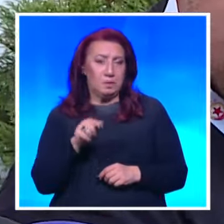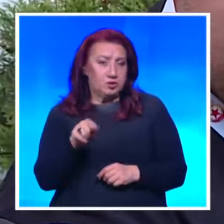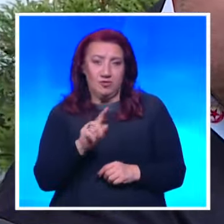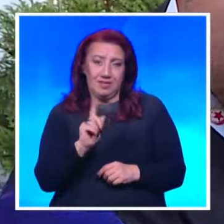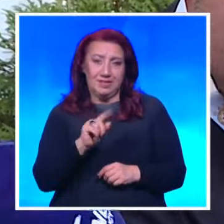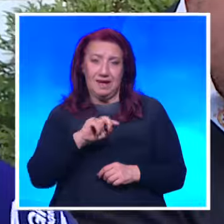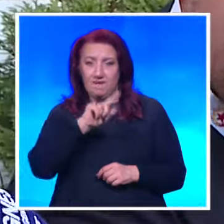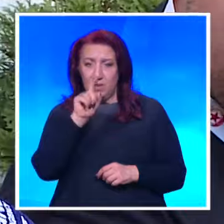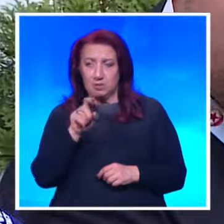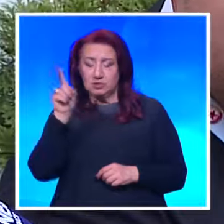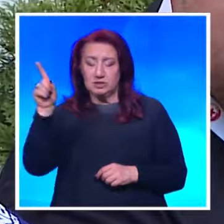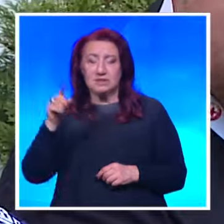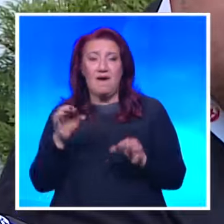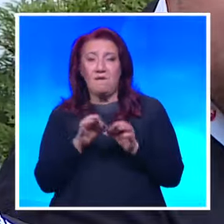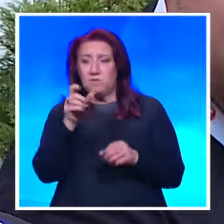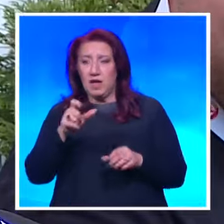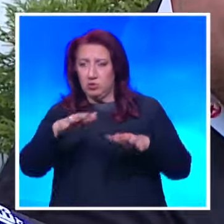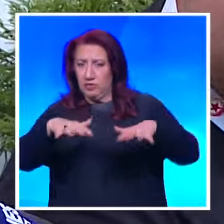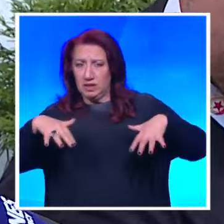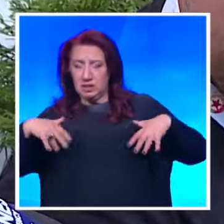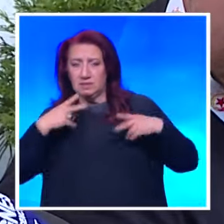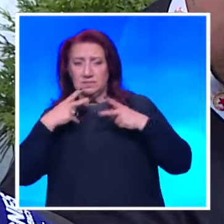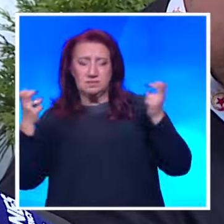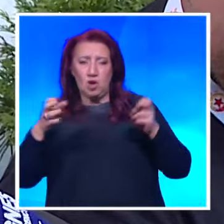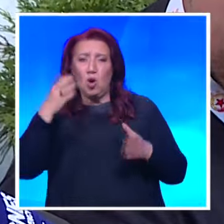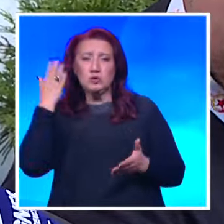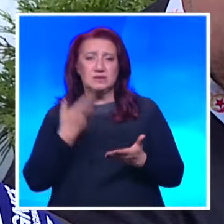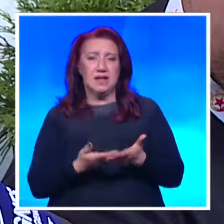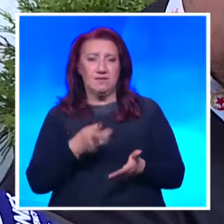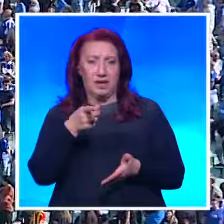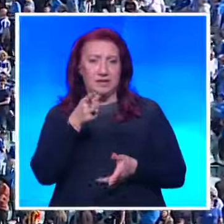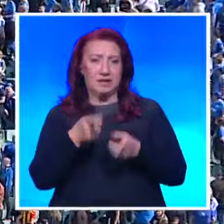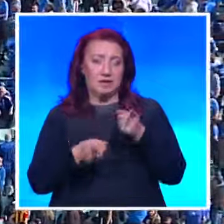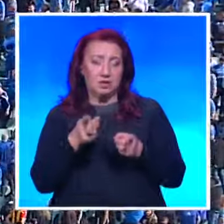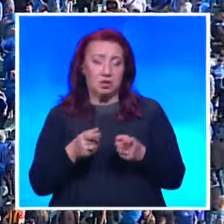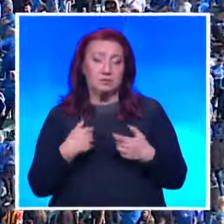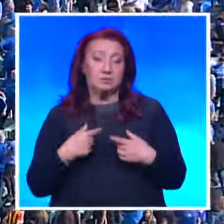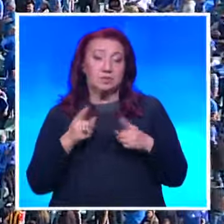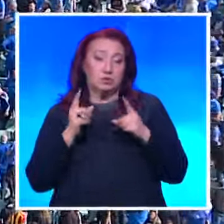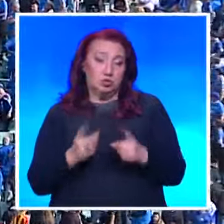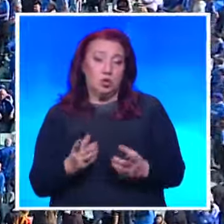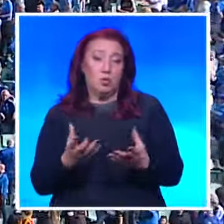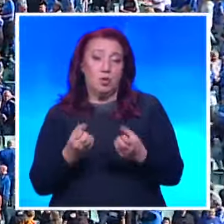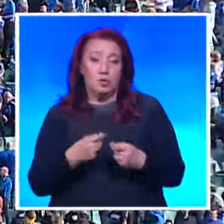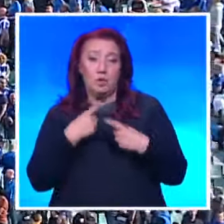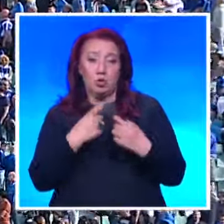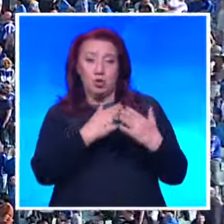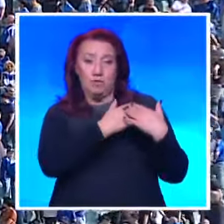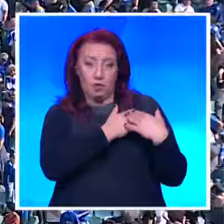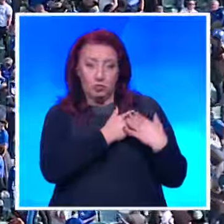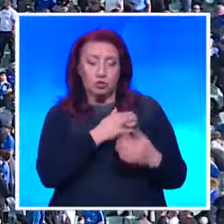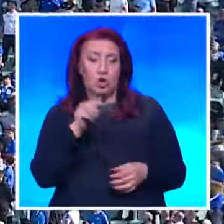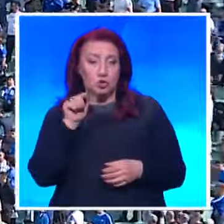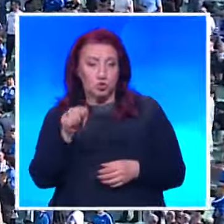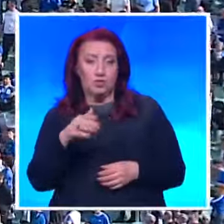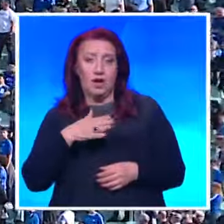им казвате вие? Аз, щом съм поел отговорност, значи това е отговорен. През второто по